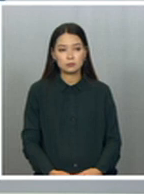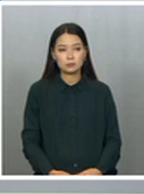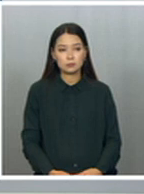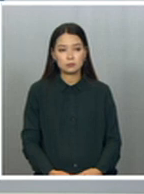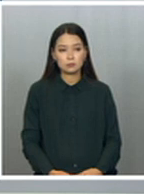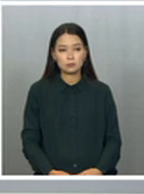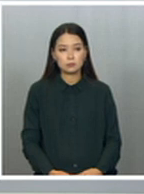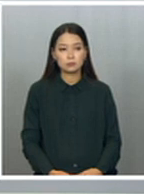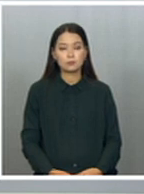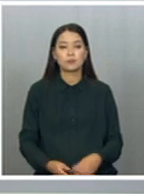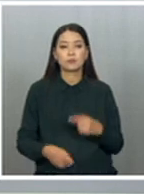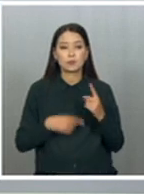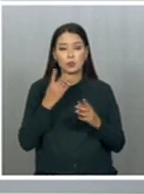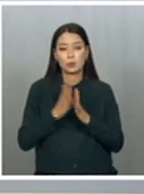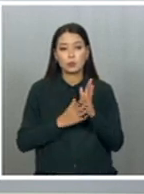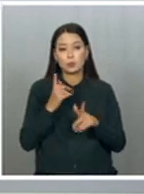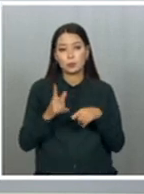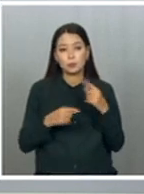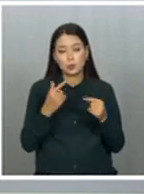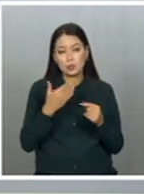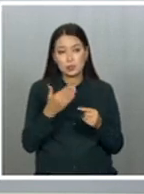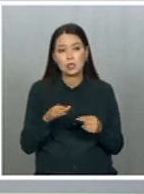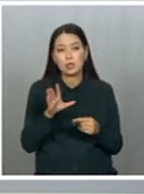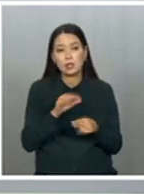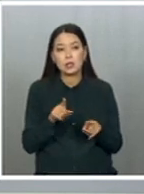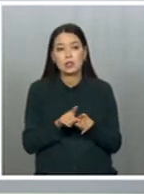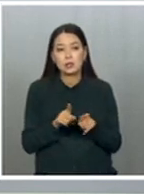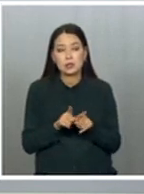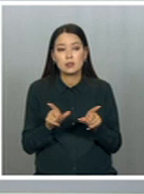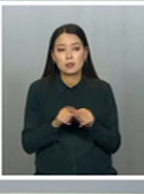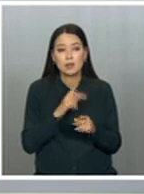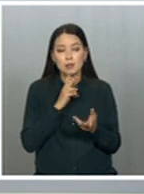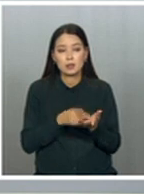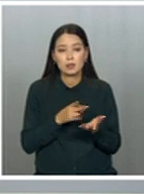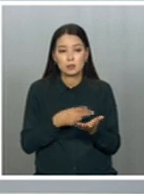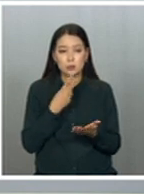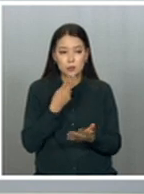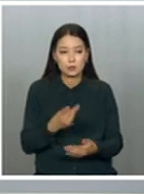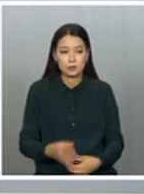Ендіше өсімдіктерде транспирация үдерісінің жүретіндігін бірге дәлелдеп көрейік.